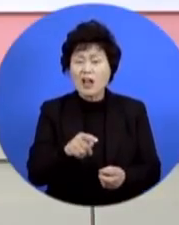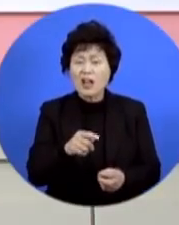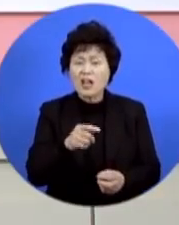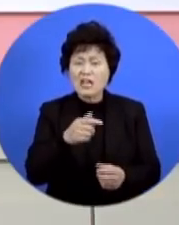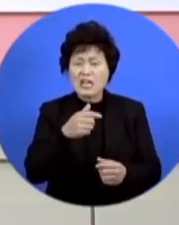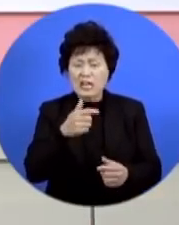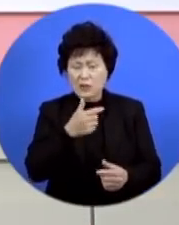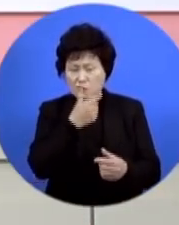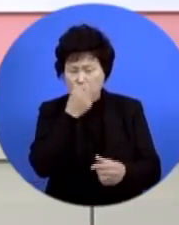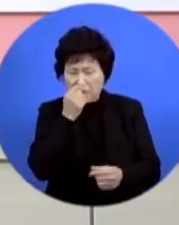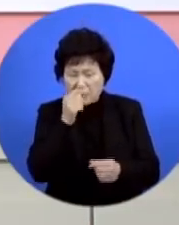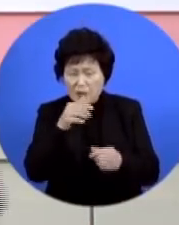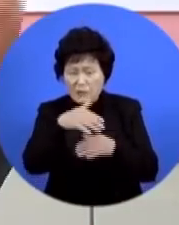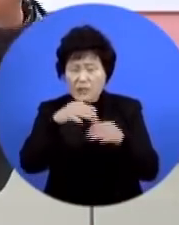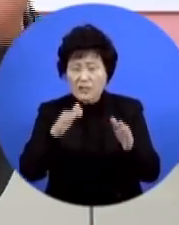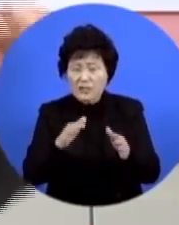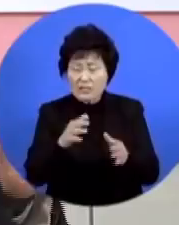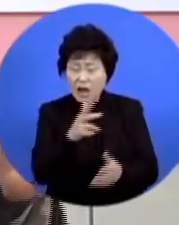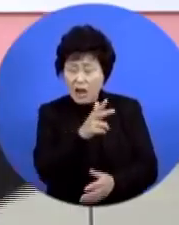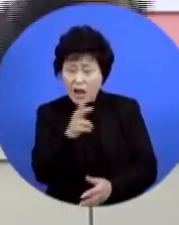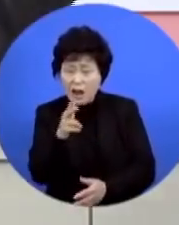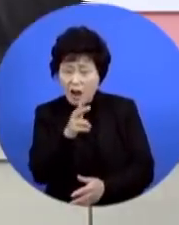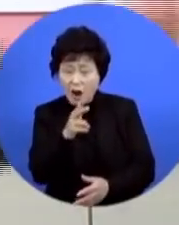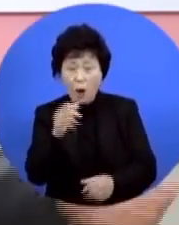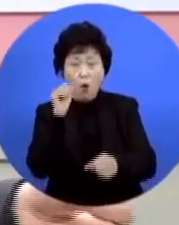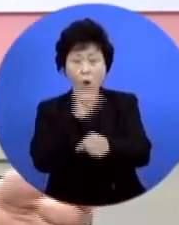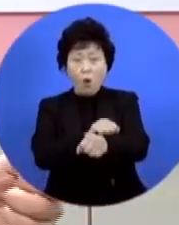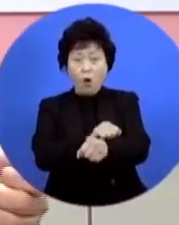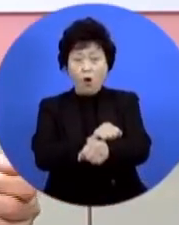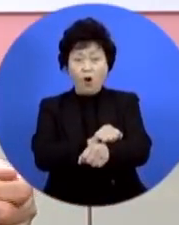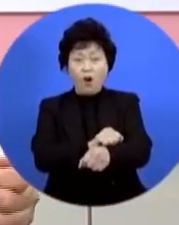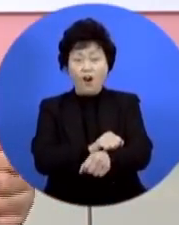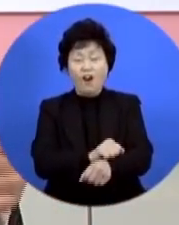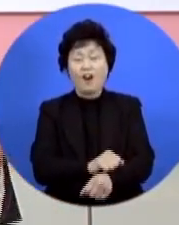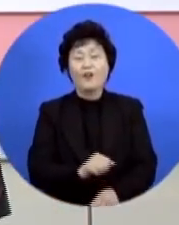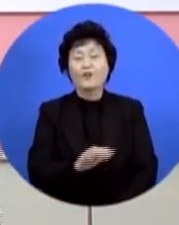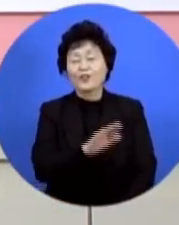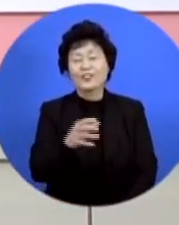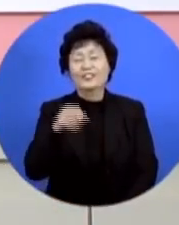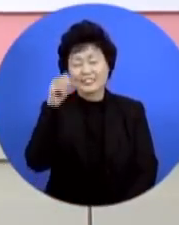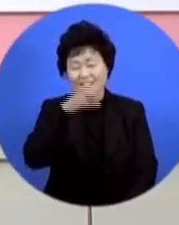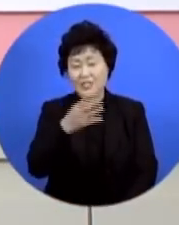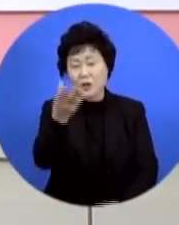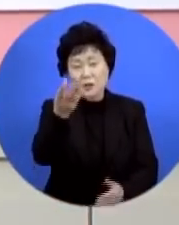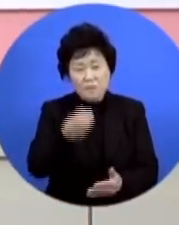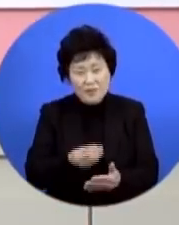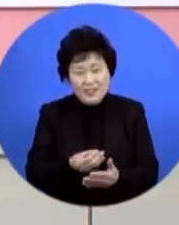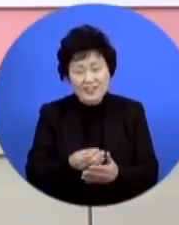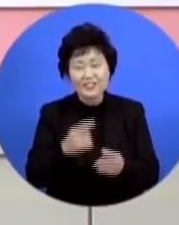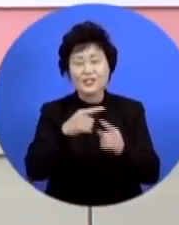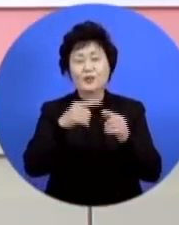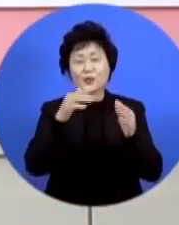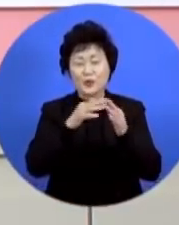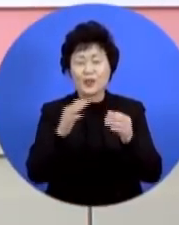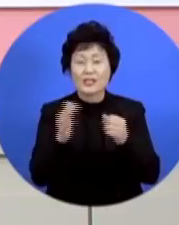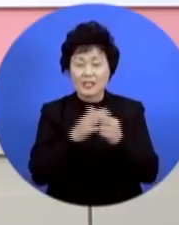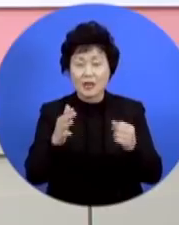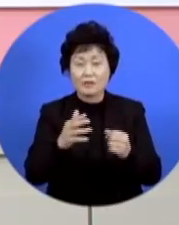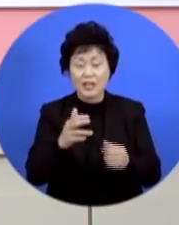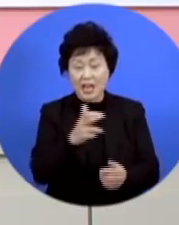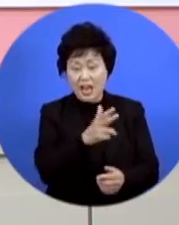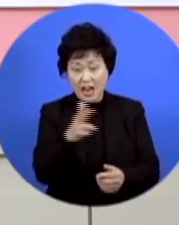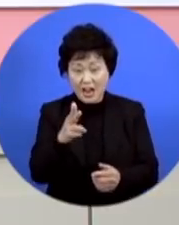우리는 뭐 빌려 쓰는 건물이니까 이곳저곳에서 카메라 놓고 그냥 빨리 배너 치고 해서 하는데 결국은 하겠다는 의지인 것 같아요. 네, 네,